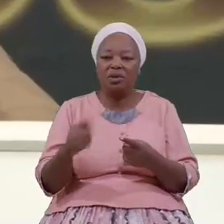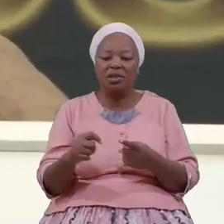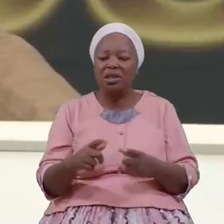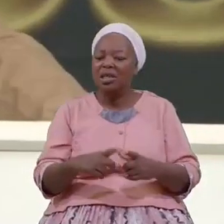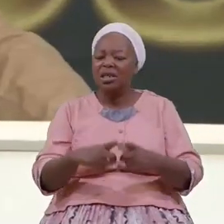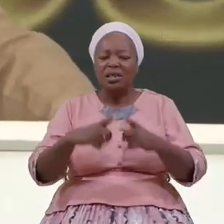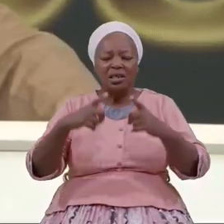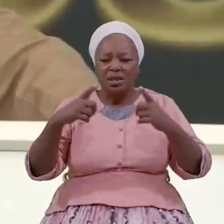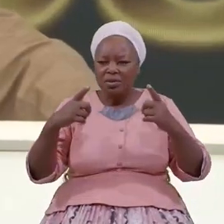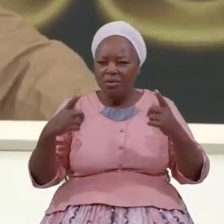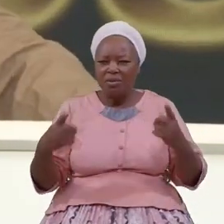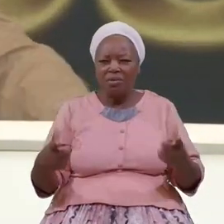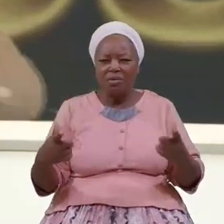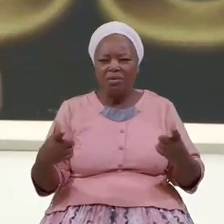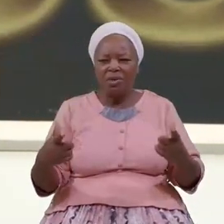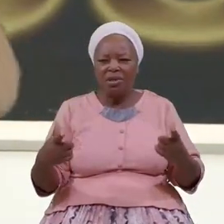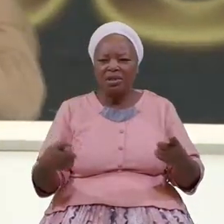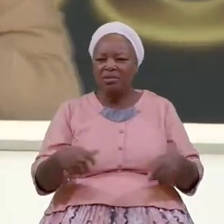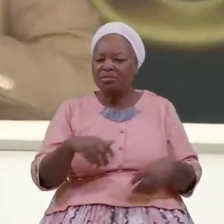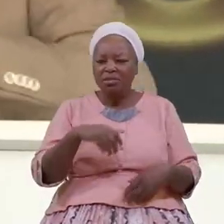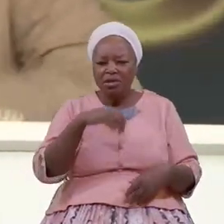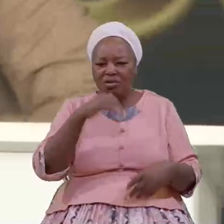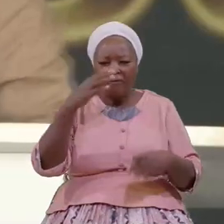allons voir